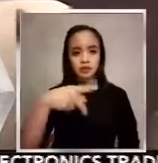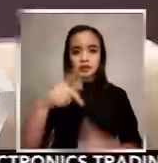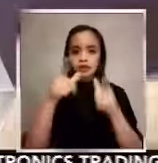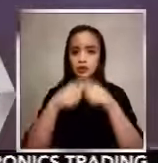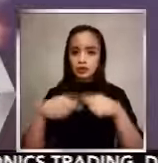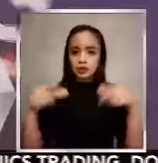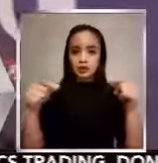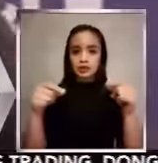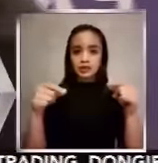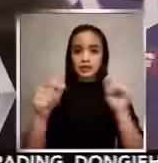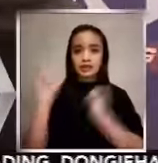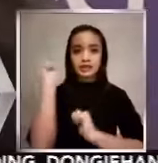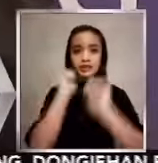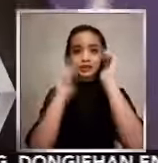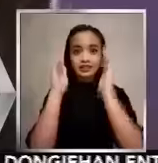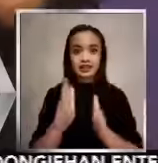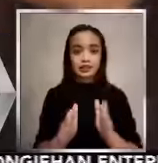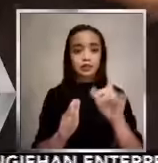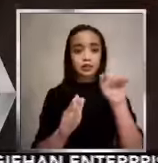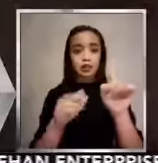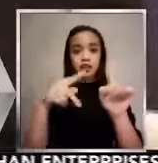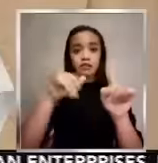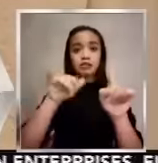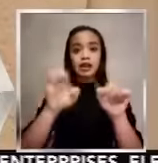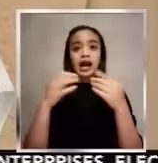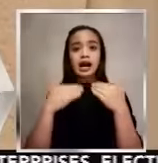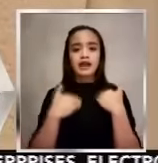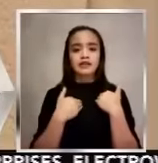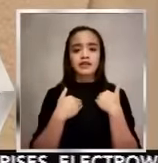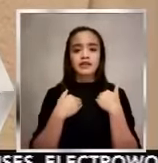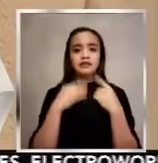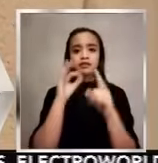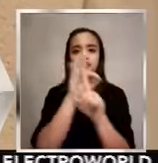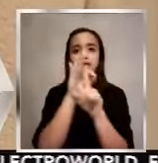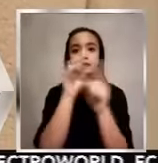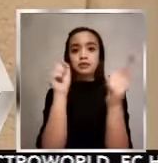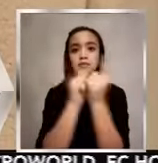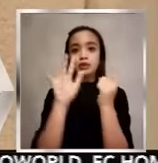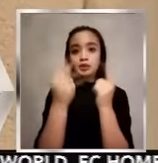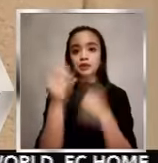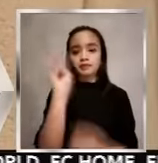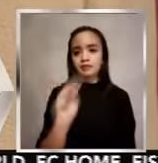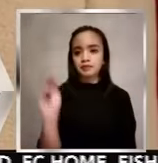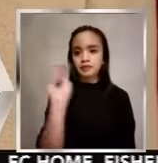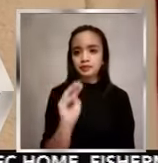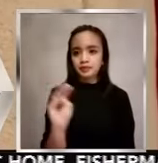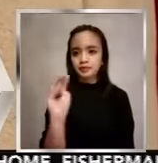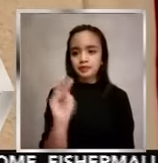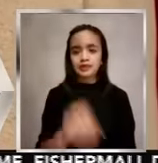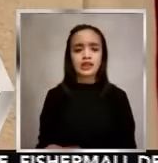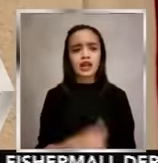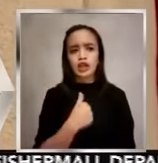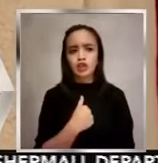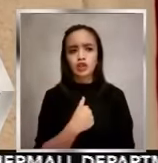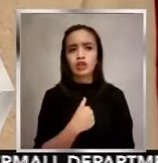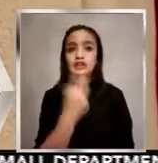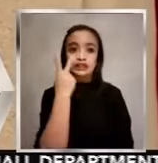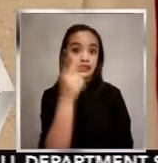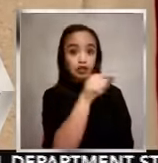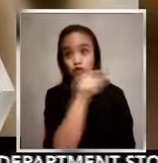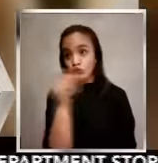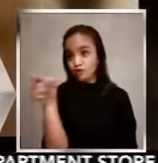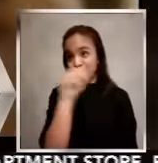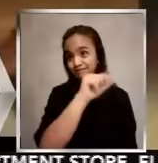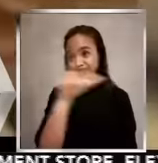maku na meron ding fan meet sa lunes I'm feeling a lot of Love from my fans I'll see you guys all